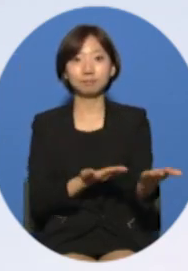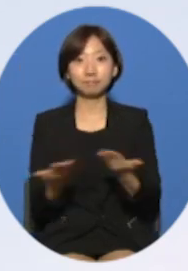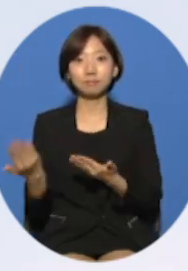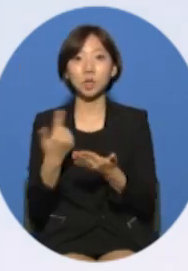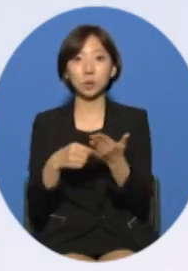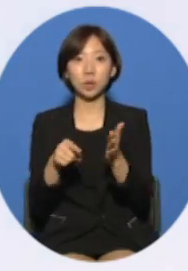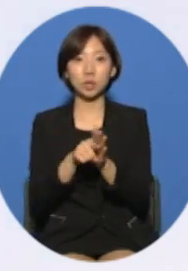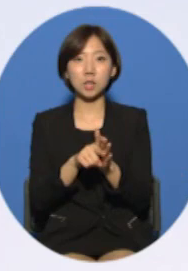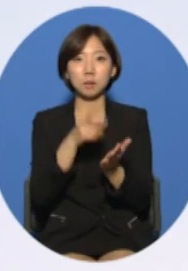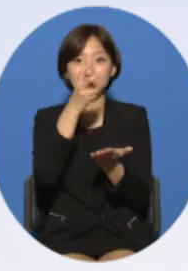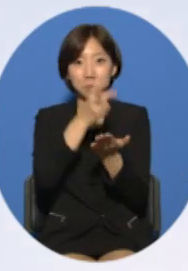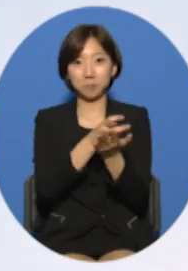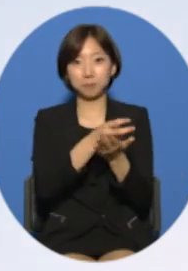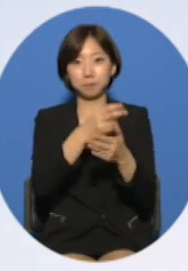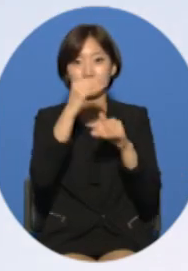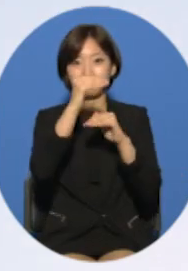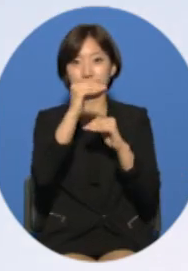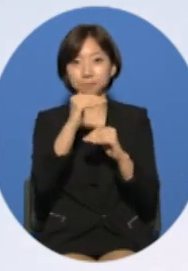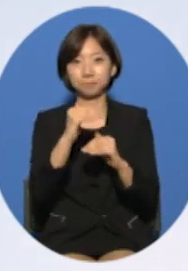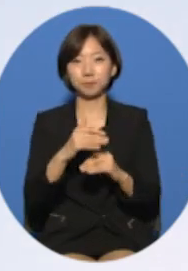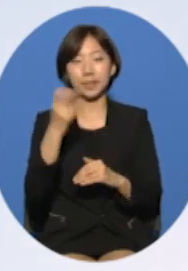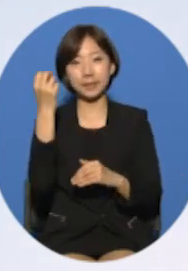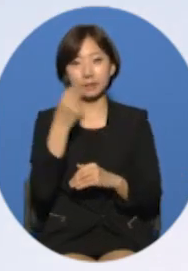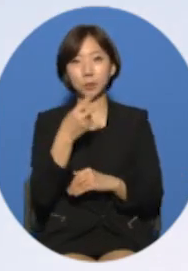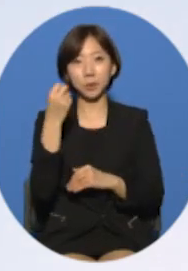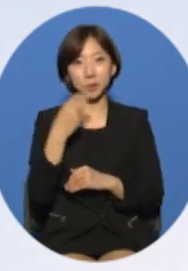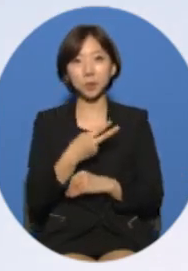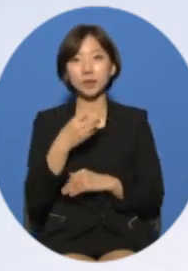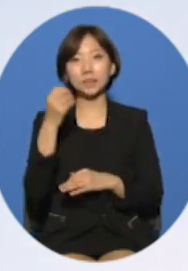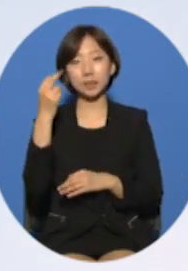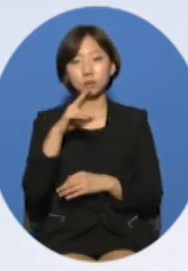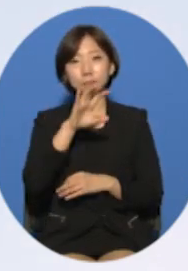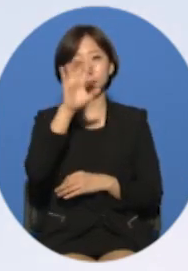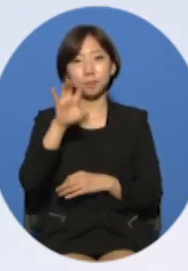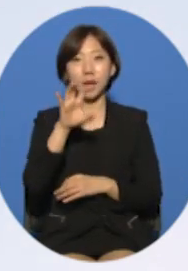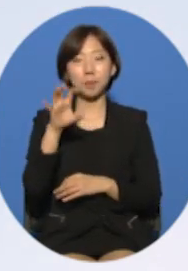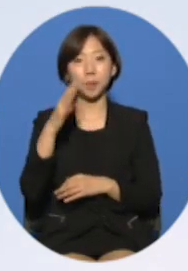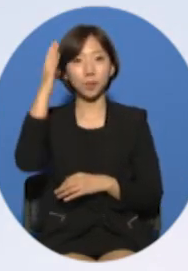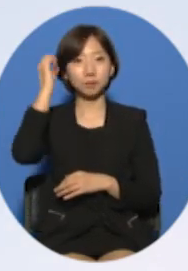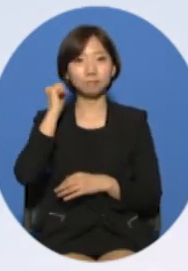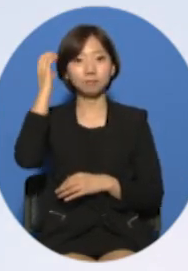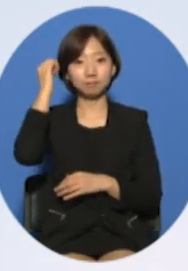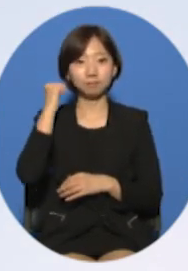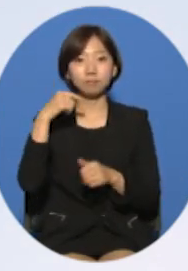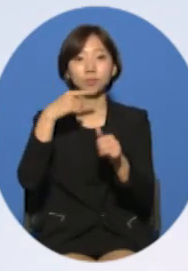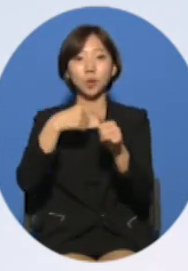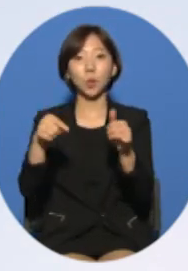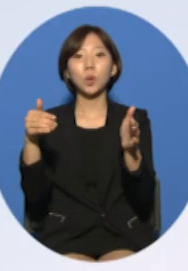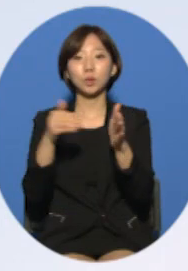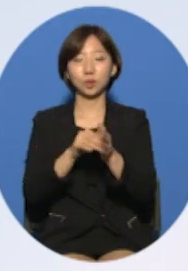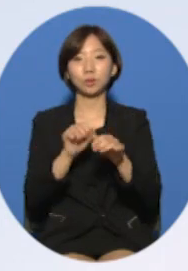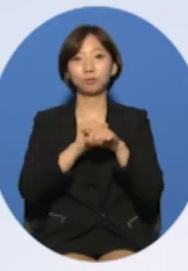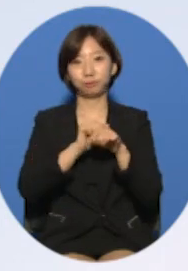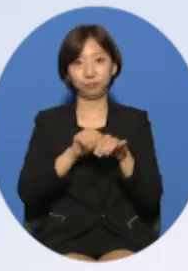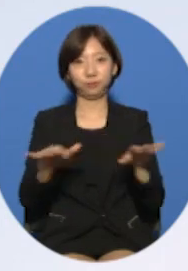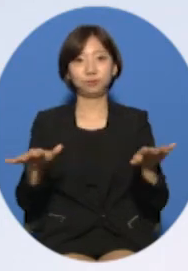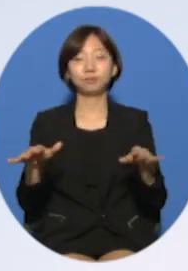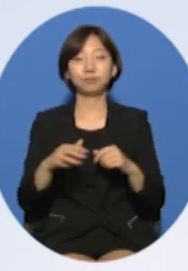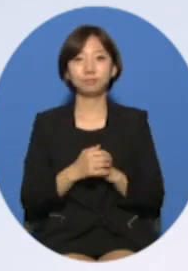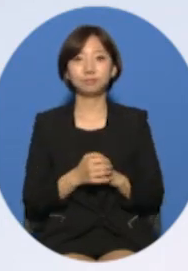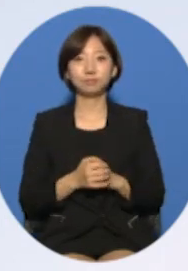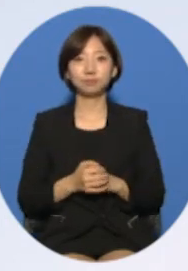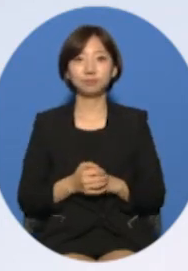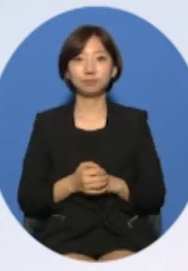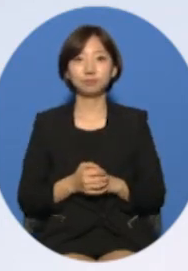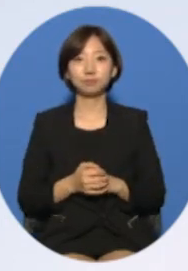절차 하나하나를 투표 관리관이 다시 한번 이렇게 또 짚어주는 것 같습니다. 이제 교육을 마치고 이제 제 자리로 이동하는